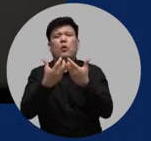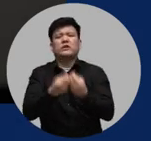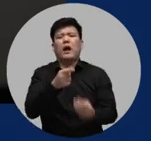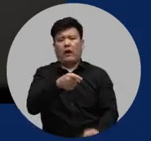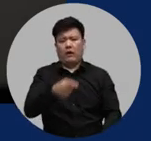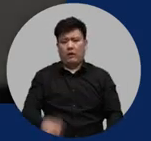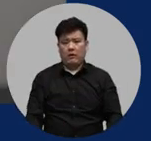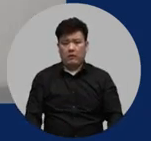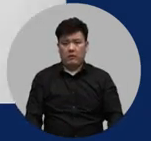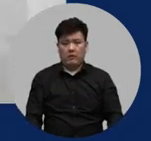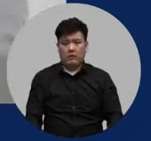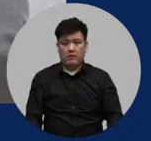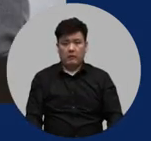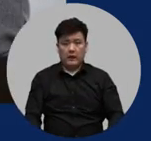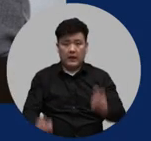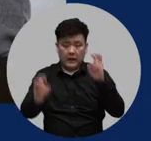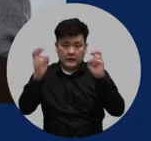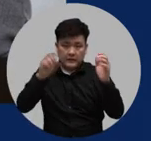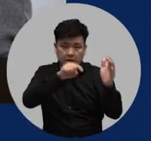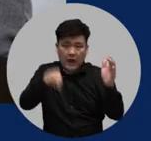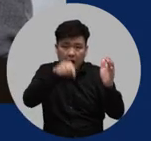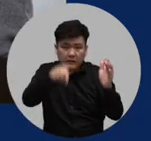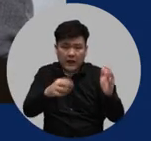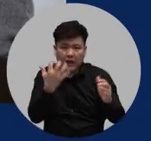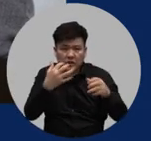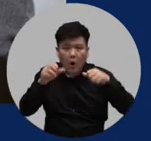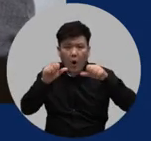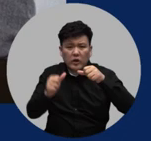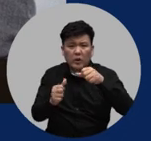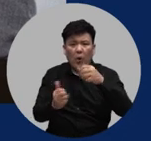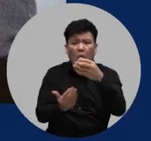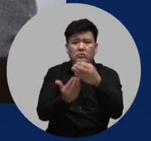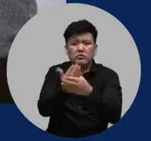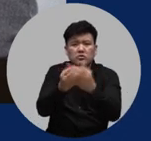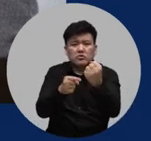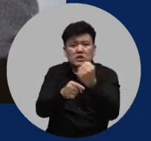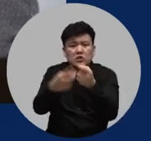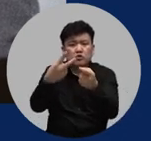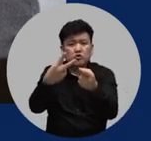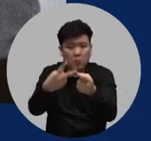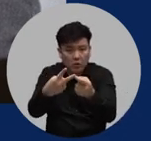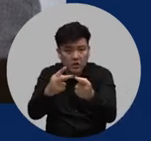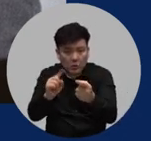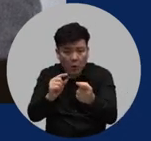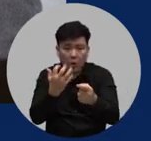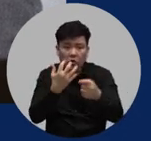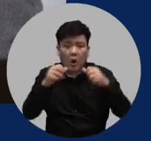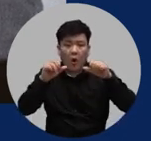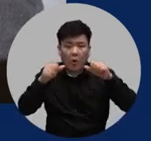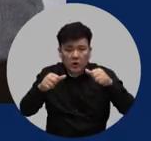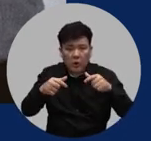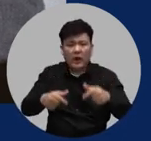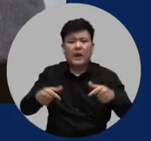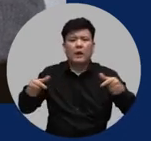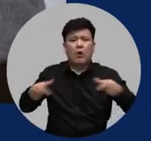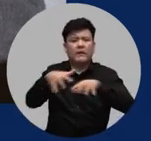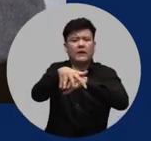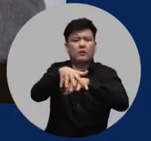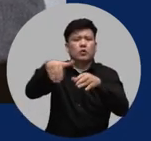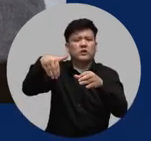사례입니다. 직장 내 성희롱이 일어나는 이유 두 번째는 성희롱에 관대한 조직